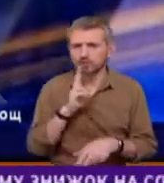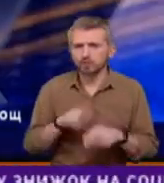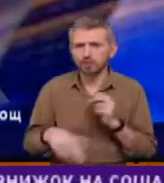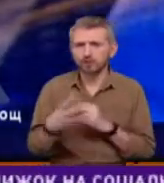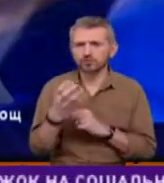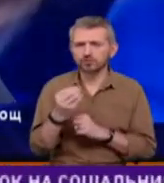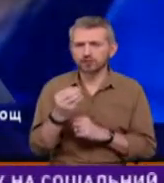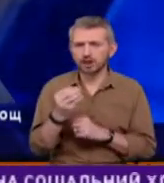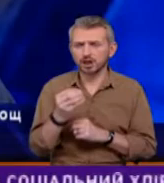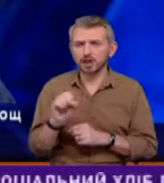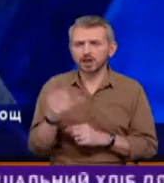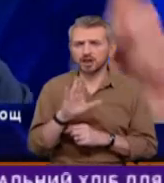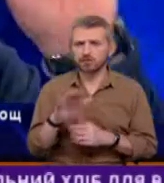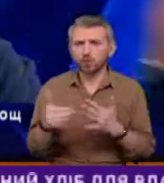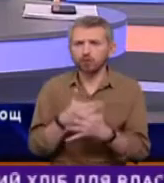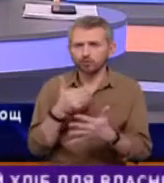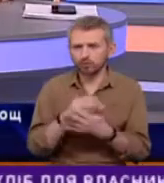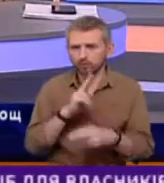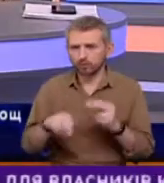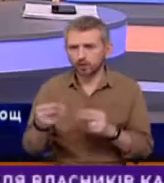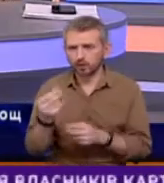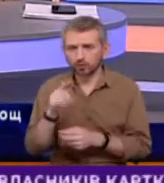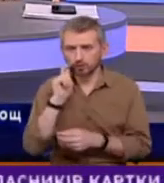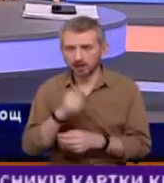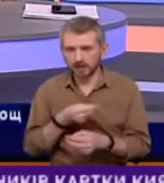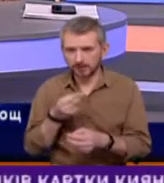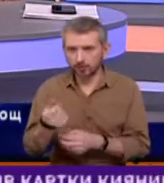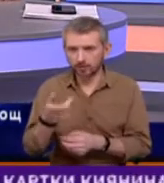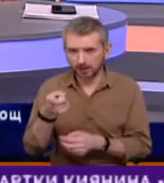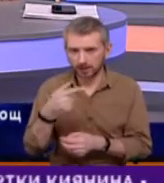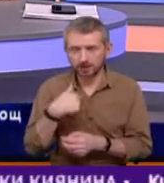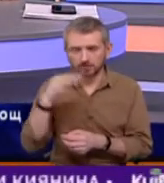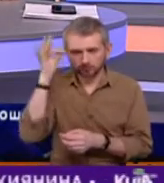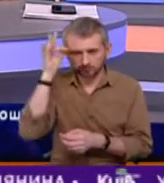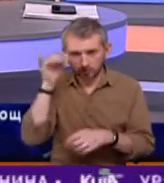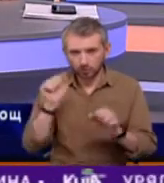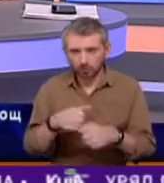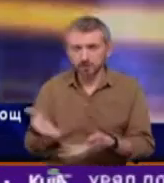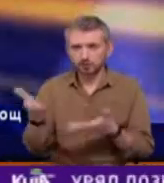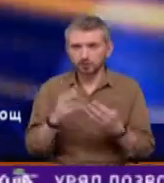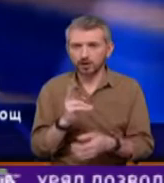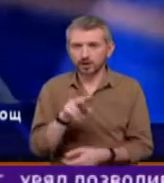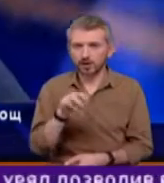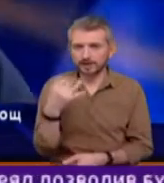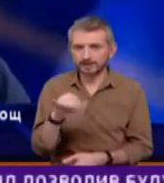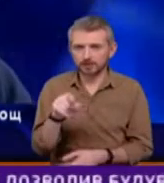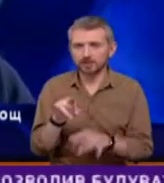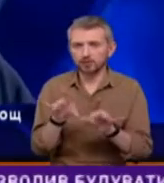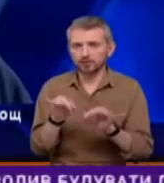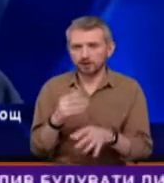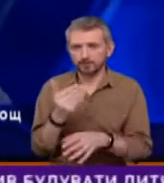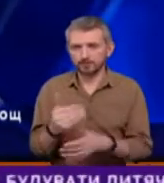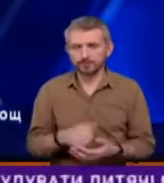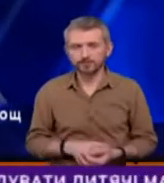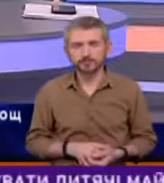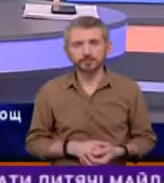за Євроньюз. Пропали гроші, де Україна заплатила, якщо ви пам'ятаєте, я можу нагадати. Запросіть Євгена Каленського, він вам розкаже. Борисовича,